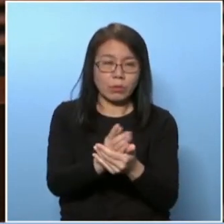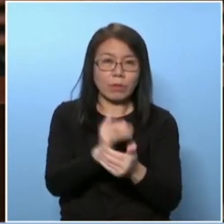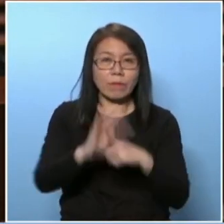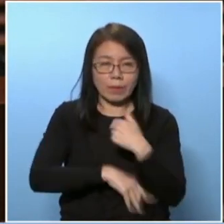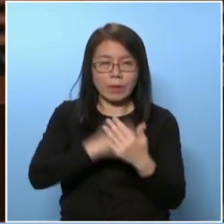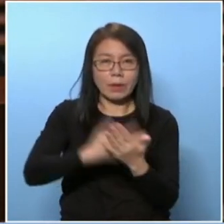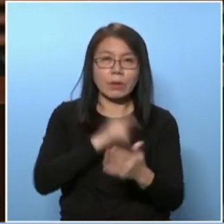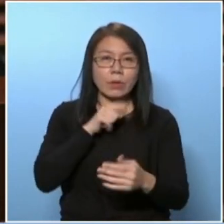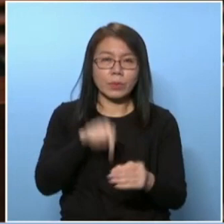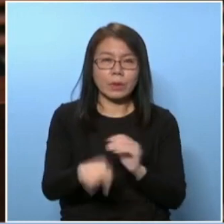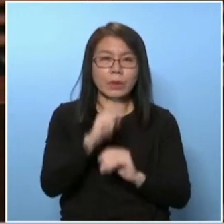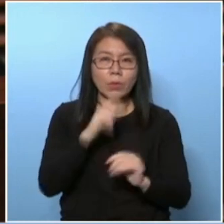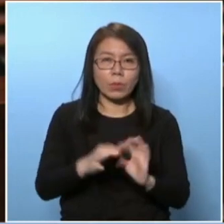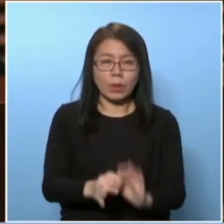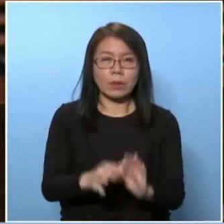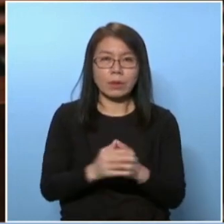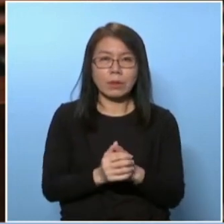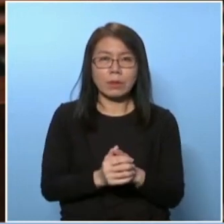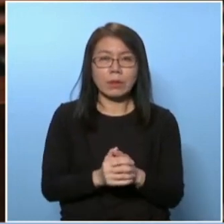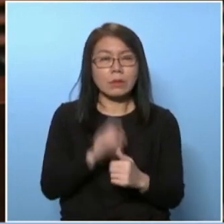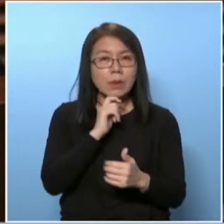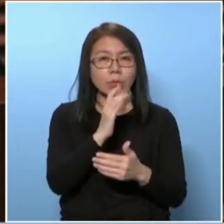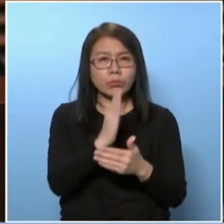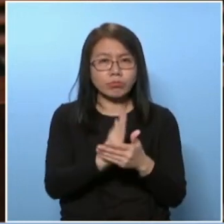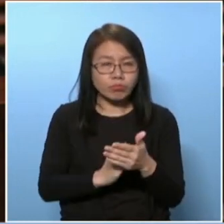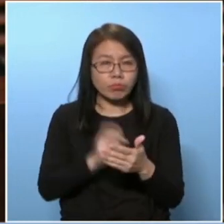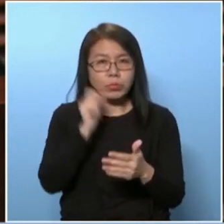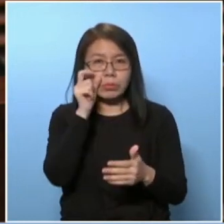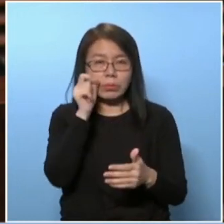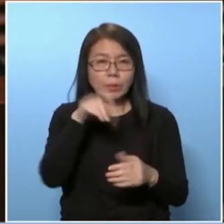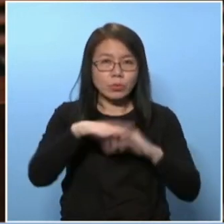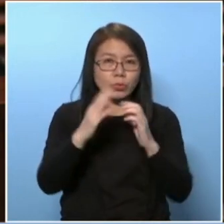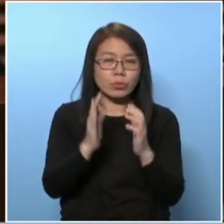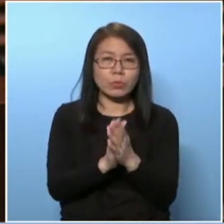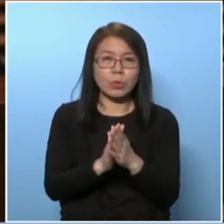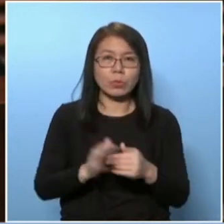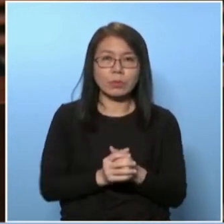是某一些類別的整體